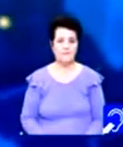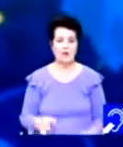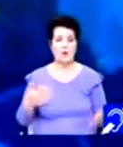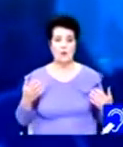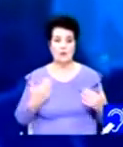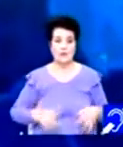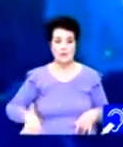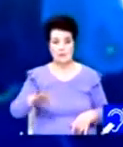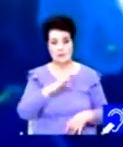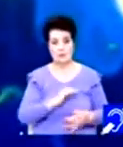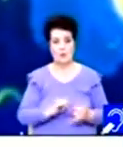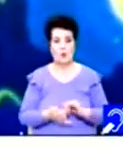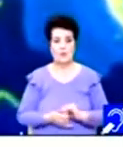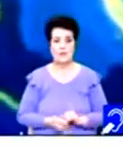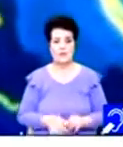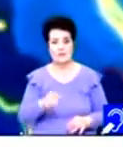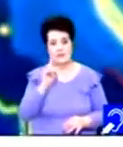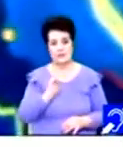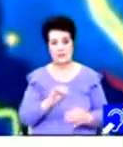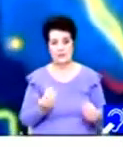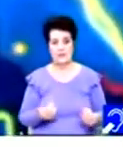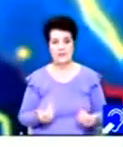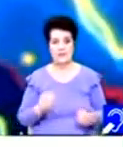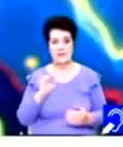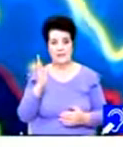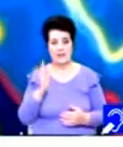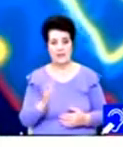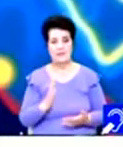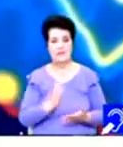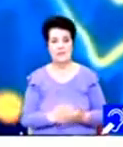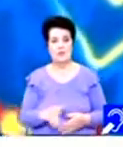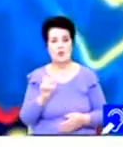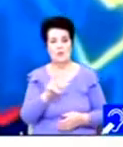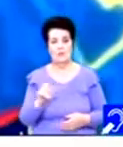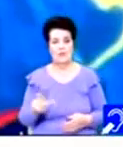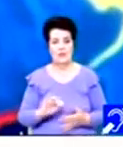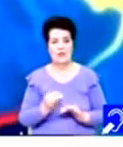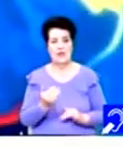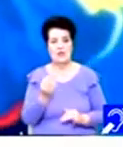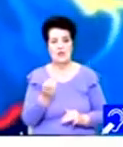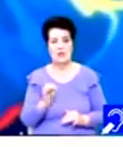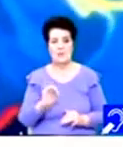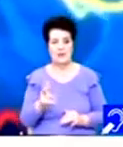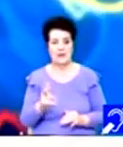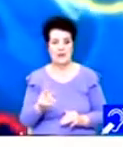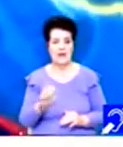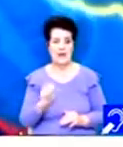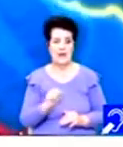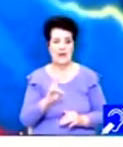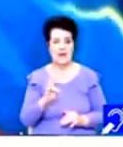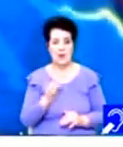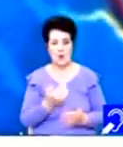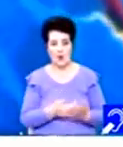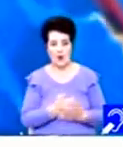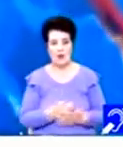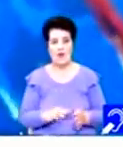Odihnă pentru toți în condiții decente de azi înainte, de astea au parte locuitorii satului Șerpeni, raionul Aneninoi. În localitate